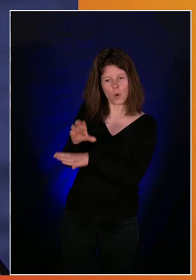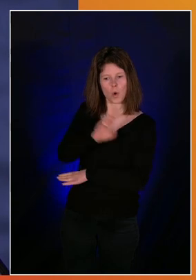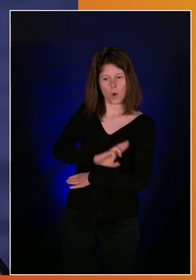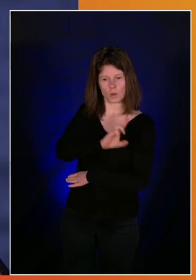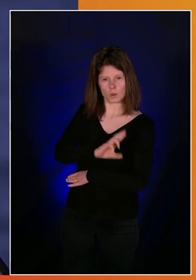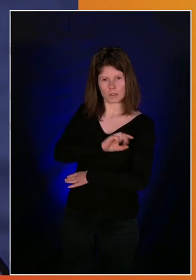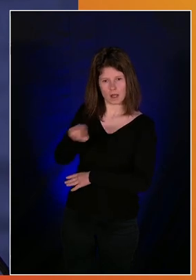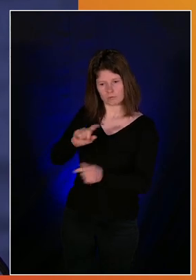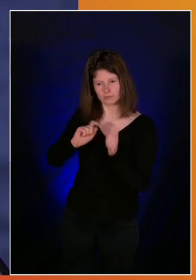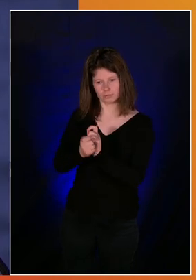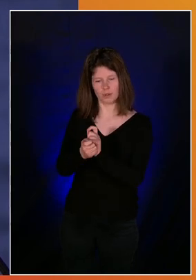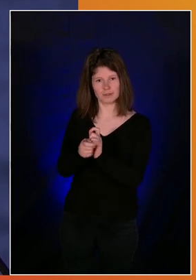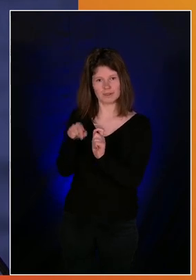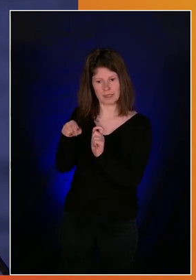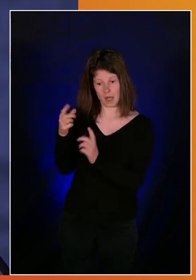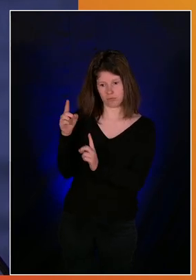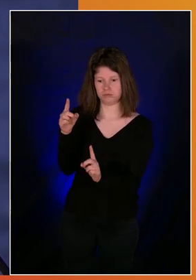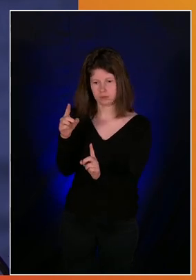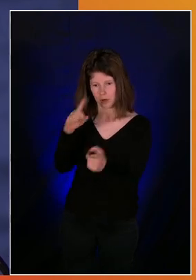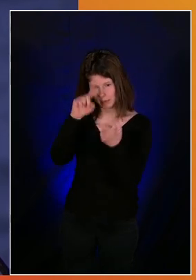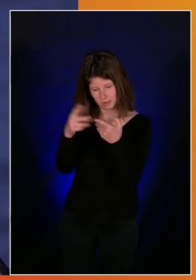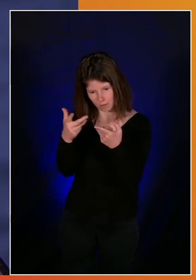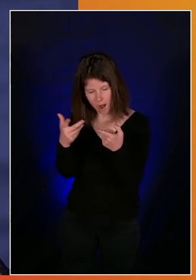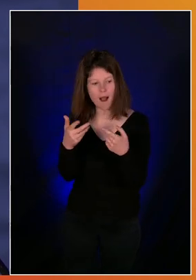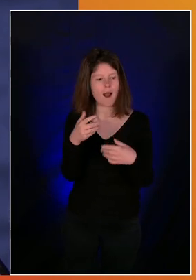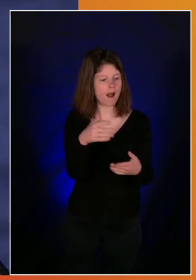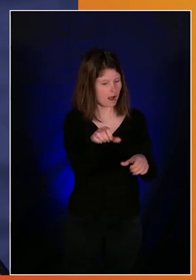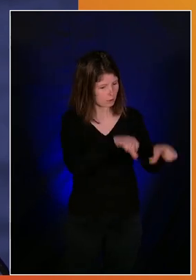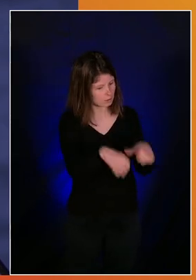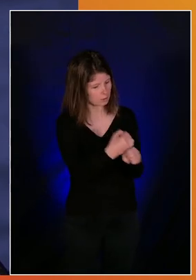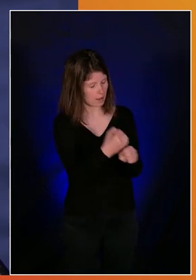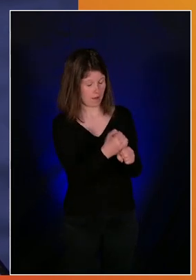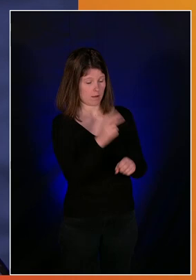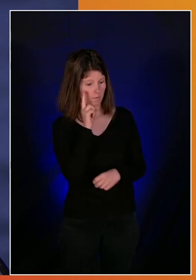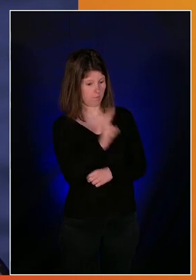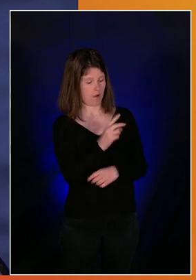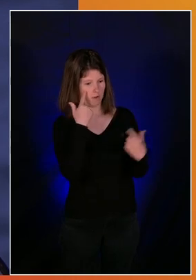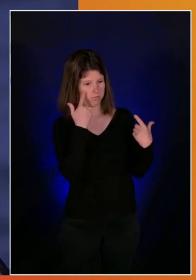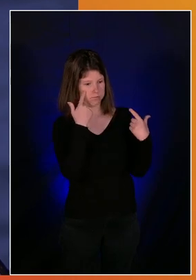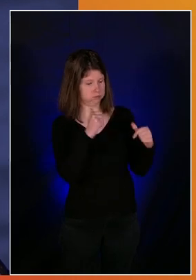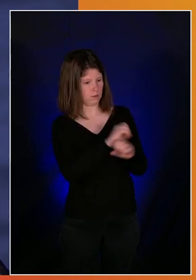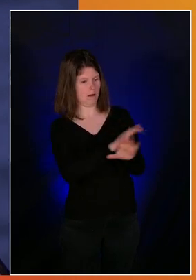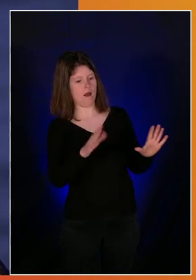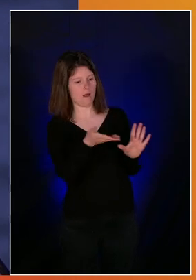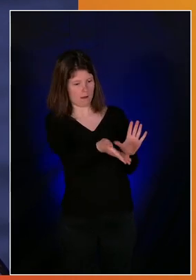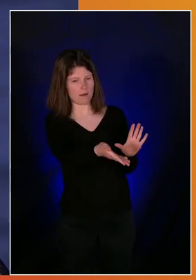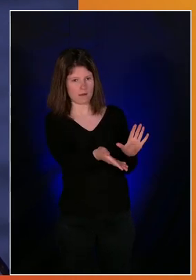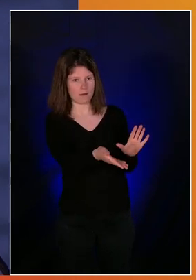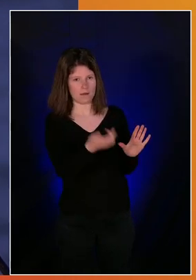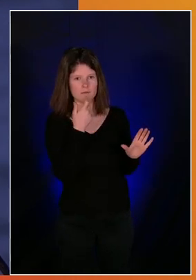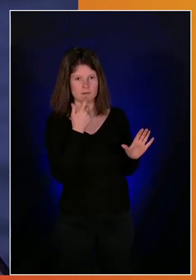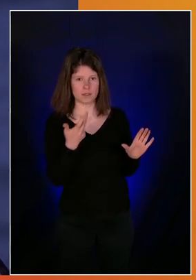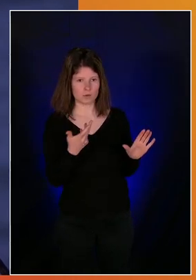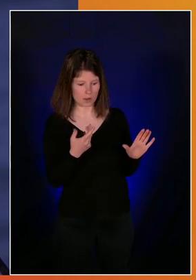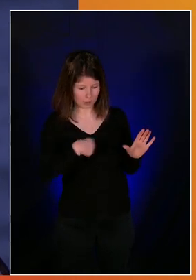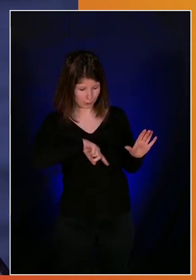la transparence sur la réalité des conditions de travail aujourd'hui, qui font que dans la moitié des métiers, on ne peut pas continuer à travailler